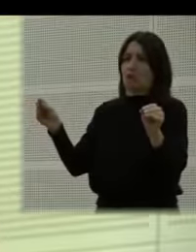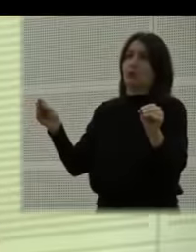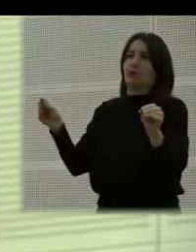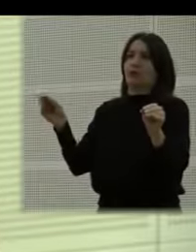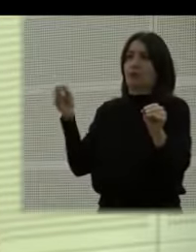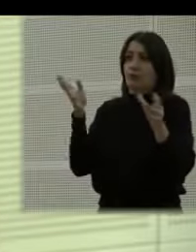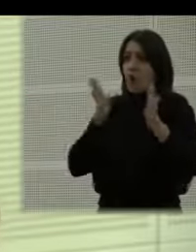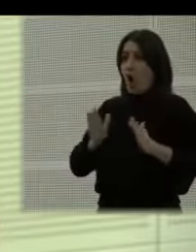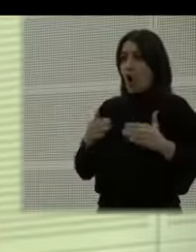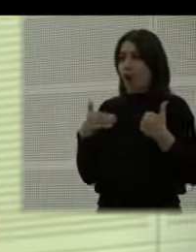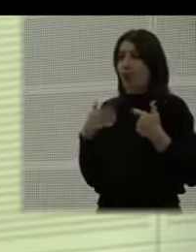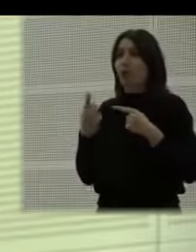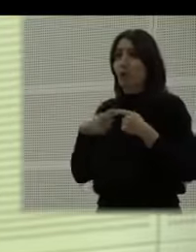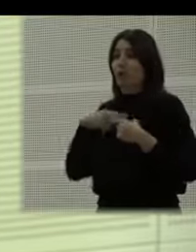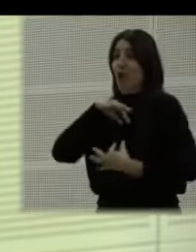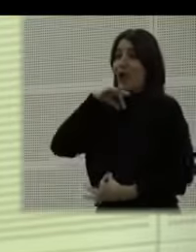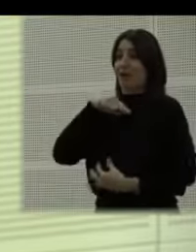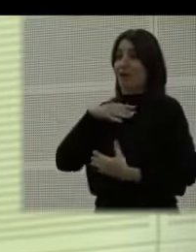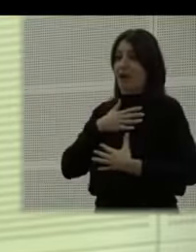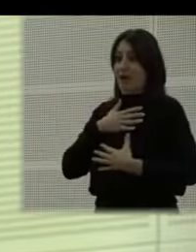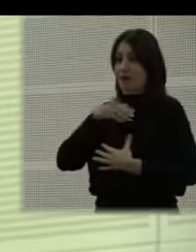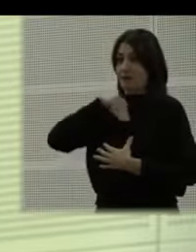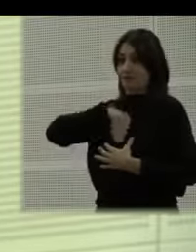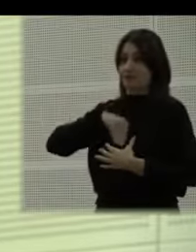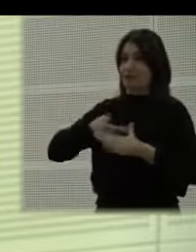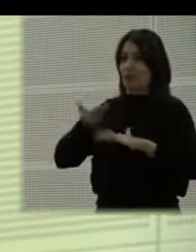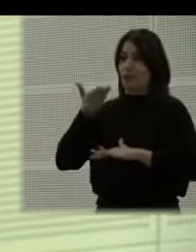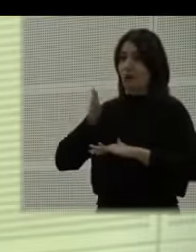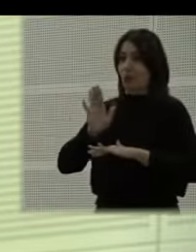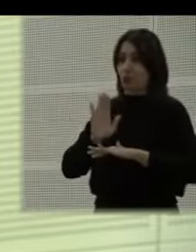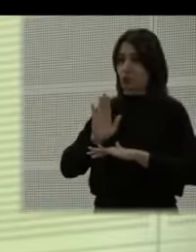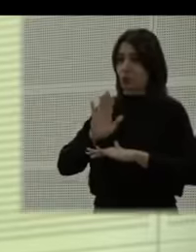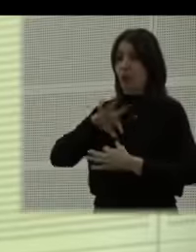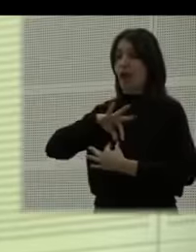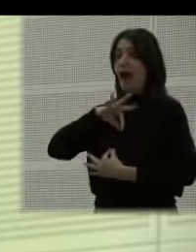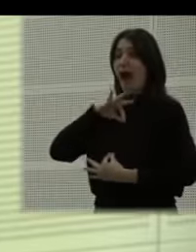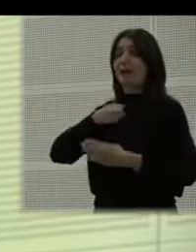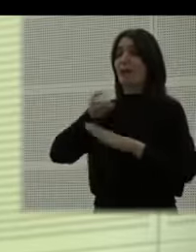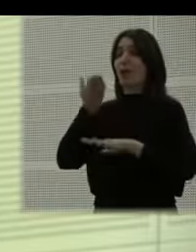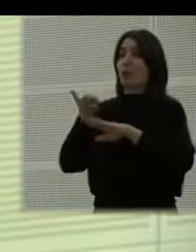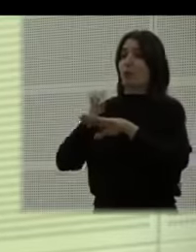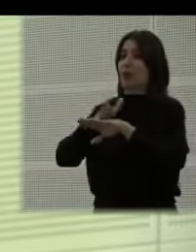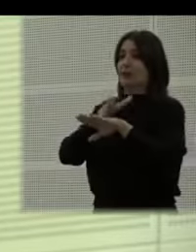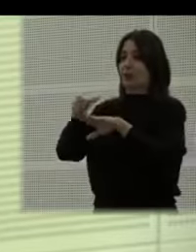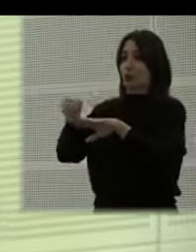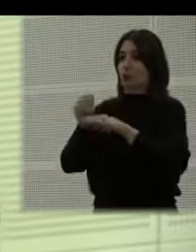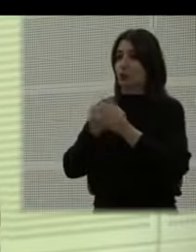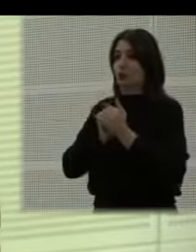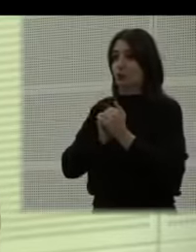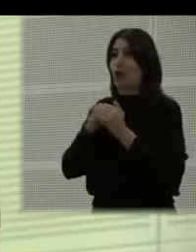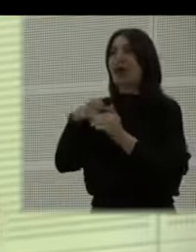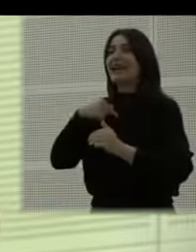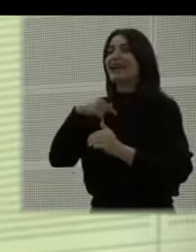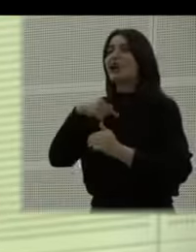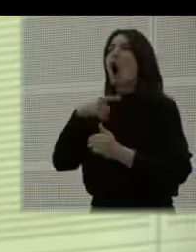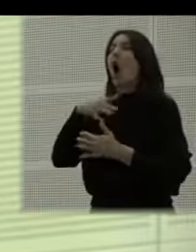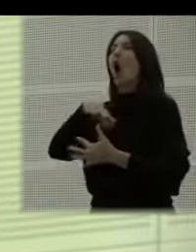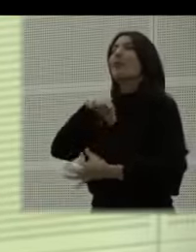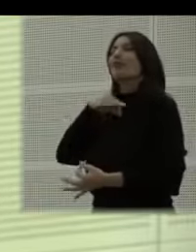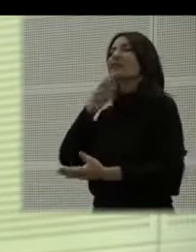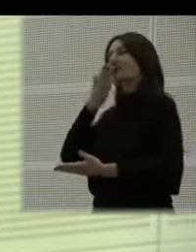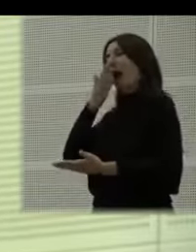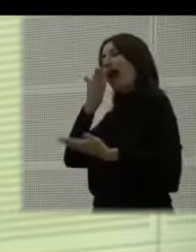corpo, ma c'è un'anima soprattutto, ed è l'anima la cosa più importante. Io ho preferito adeguare il